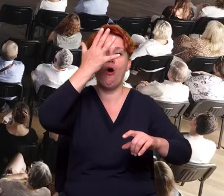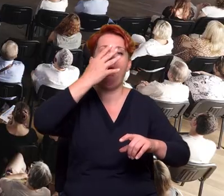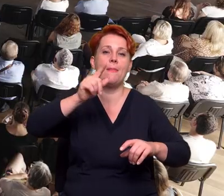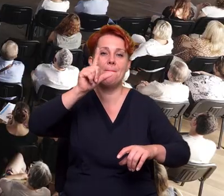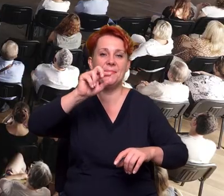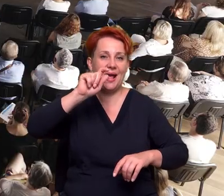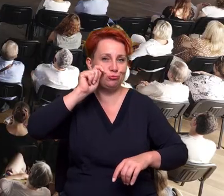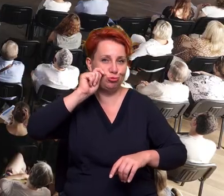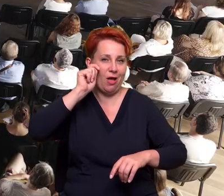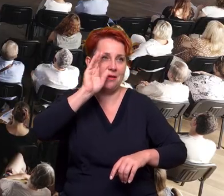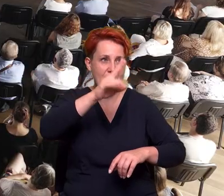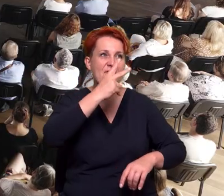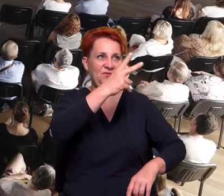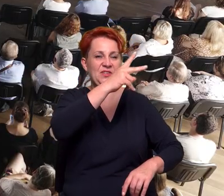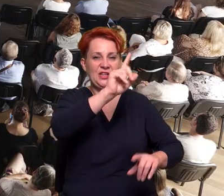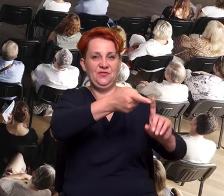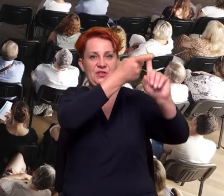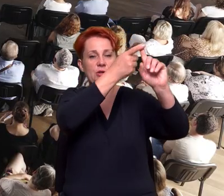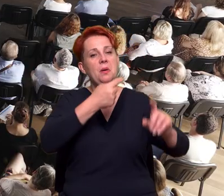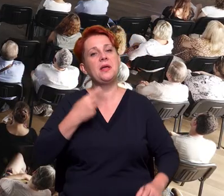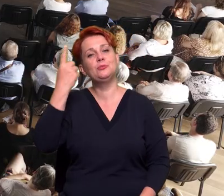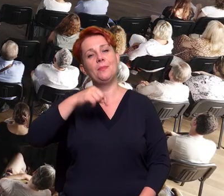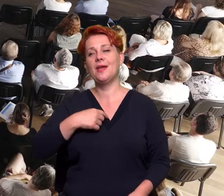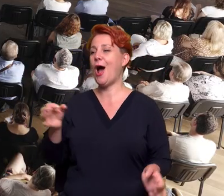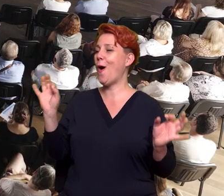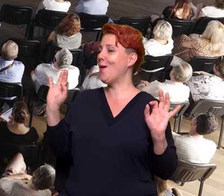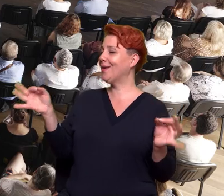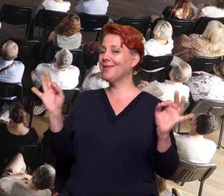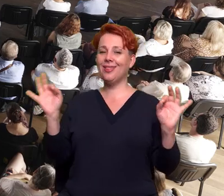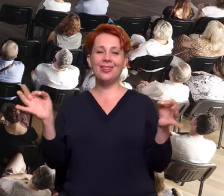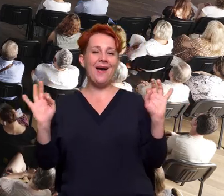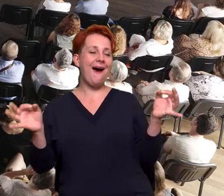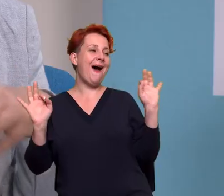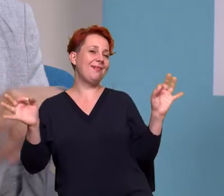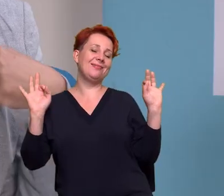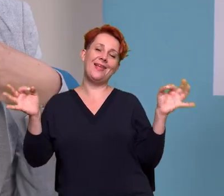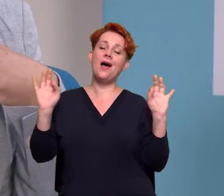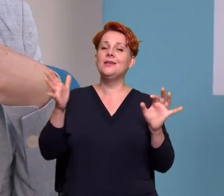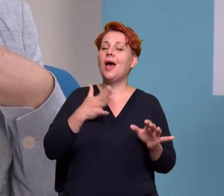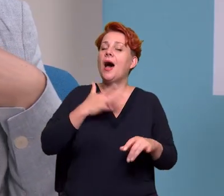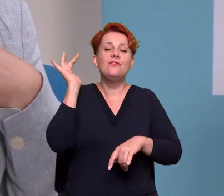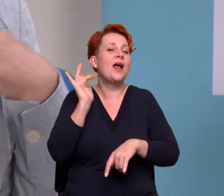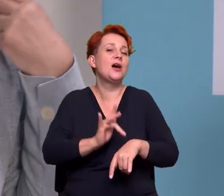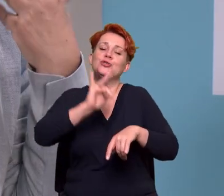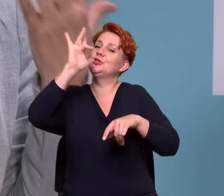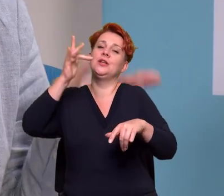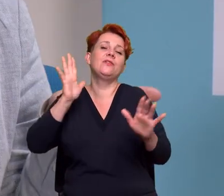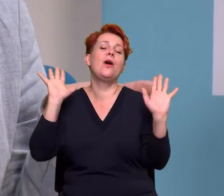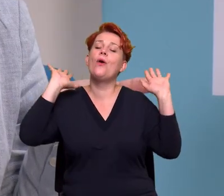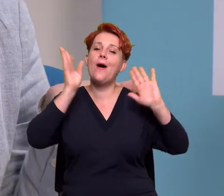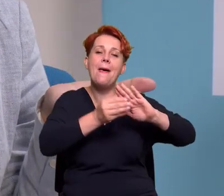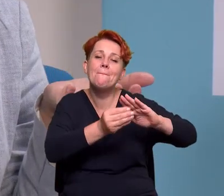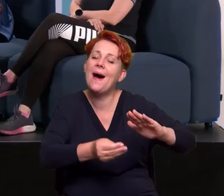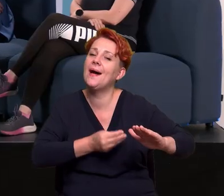I ja byłam po prostu w szoku, bo myślałam, że jestem taka oryginalna, prawda, taka wyczulona, taka empatyczna, taka